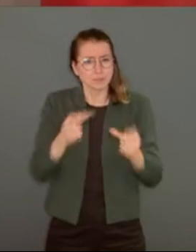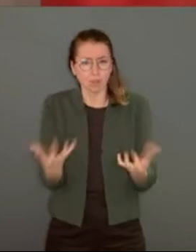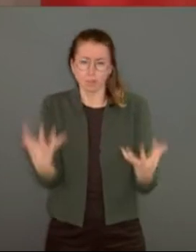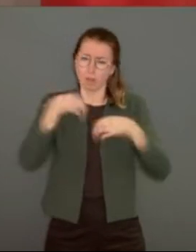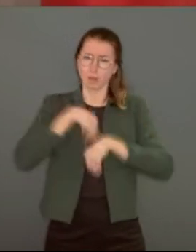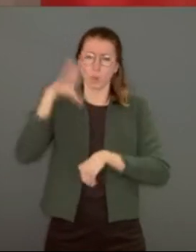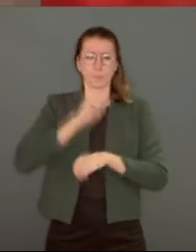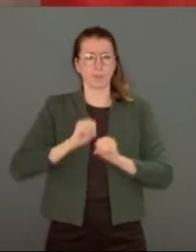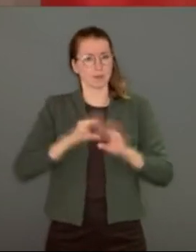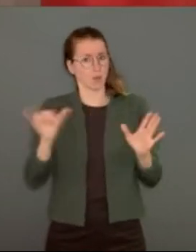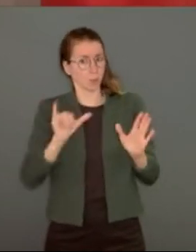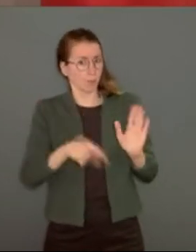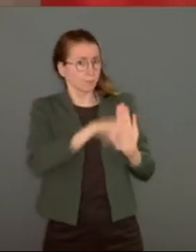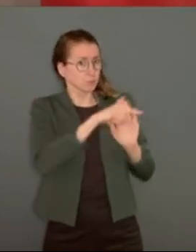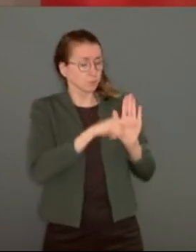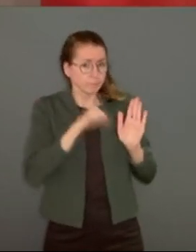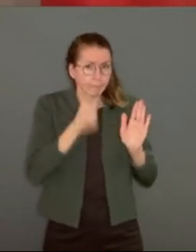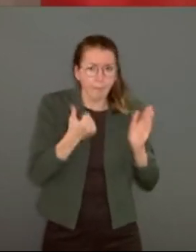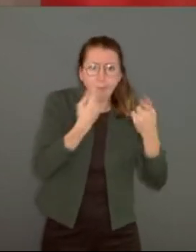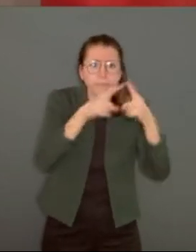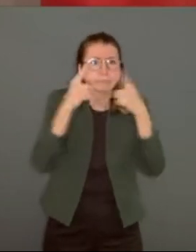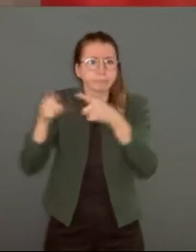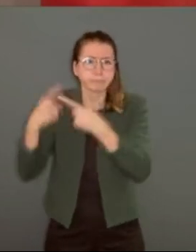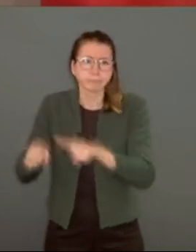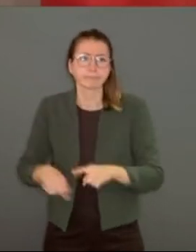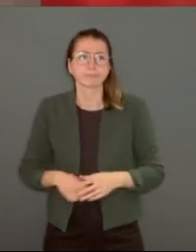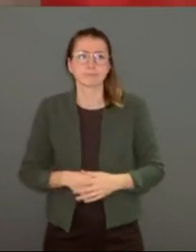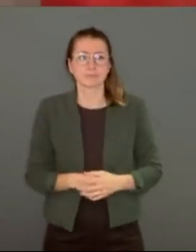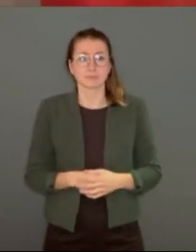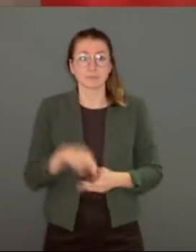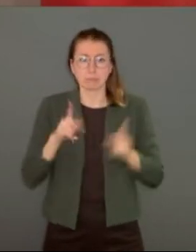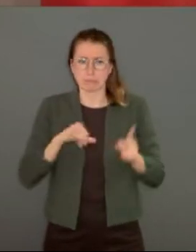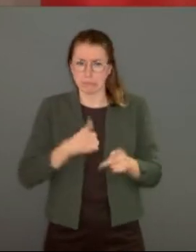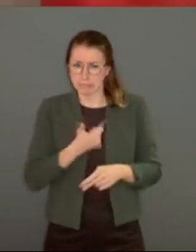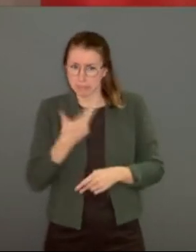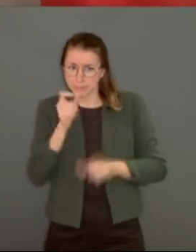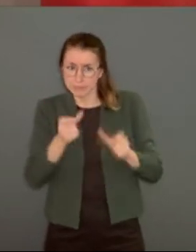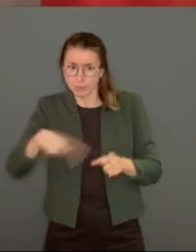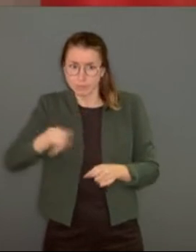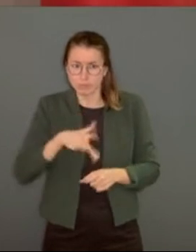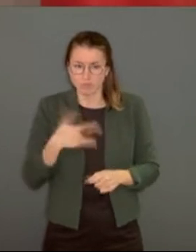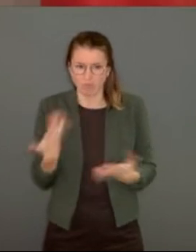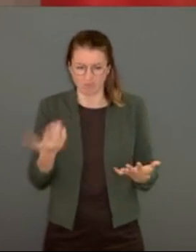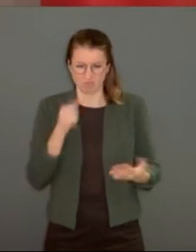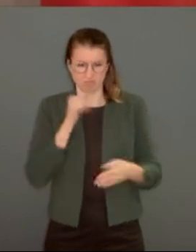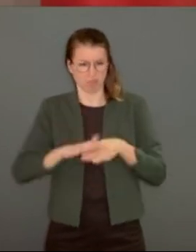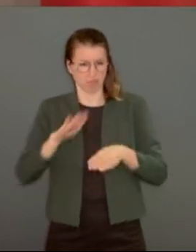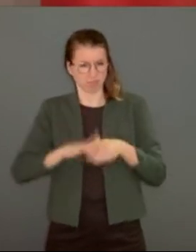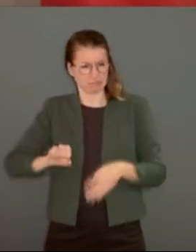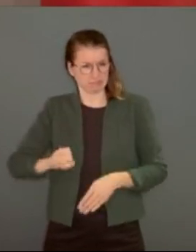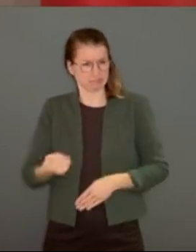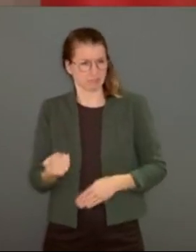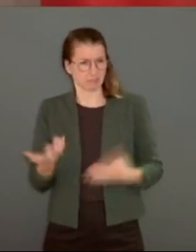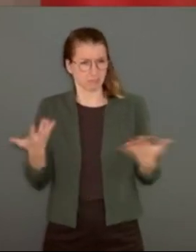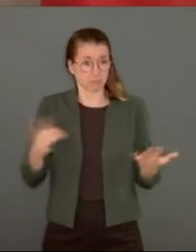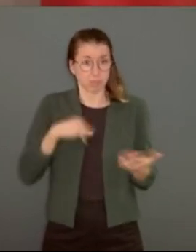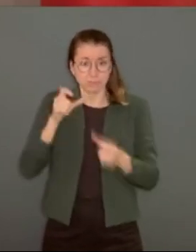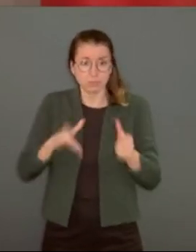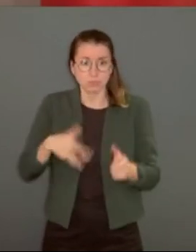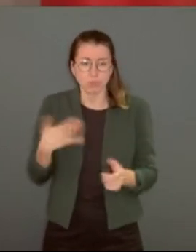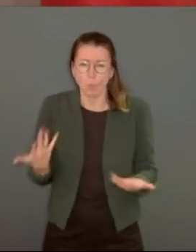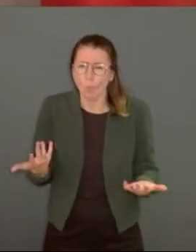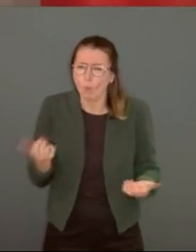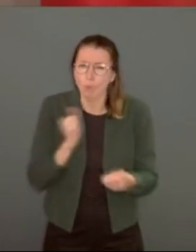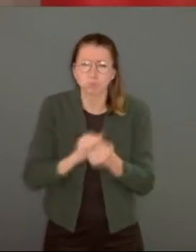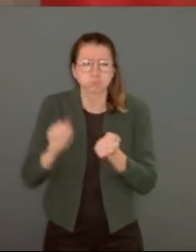Alors, probablement que certains les trouveront insuffisantes, d'autres les trouveront trop contraignantes, mais je pense que c'est un équilibre que nous